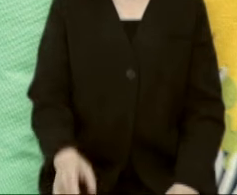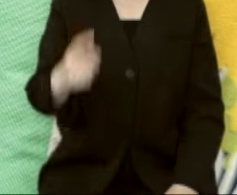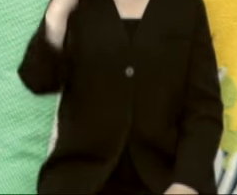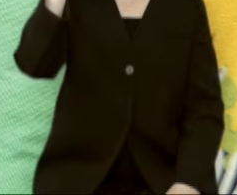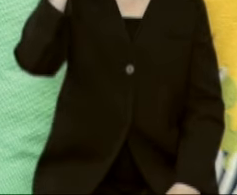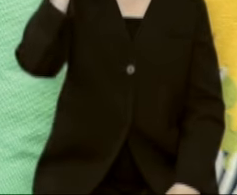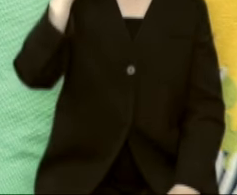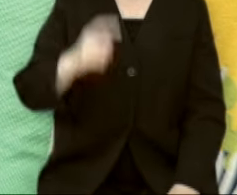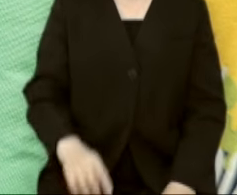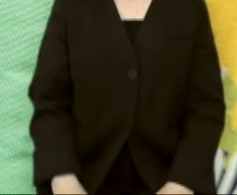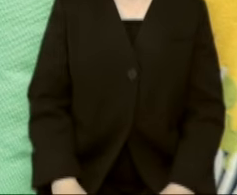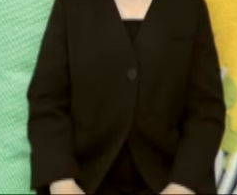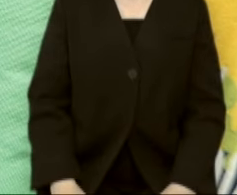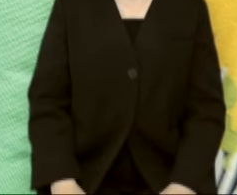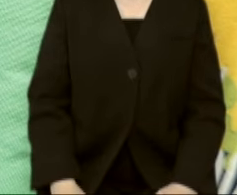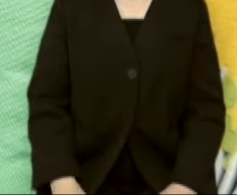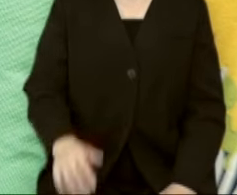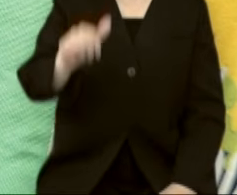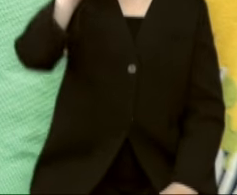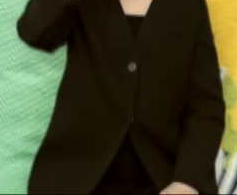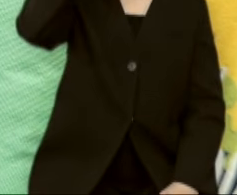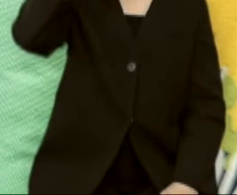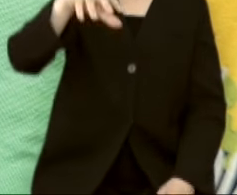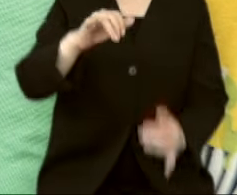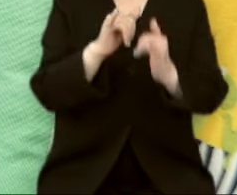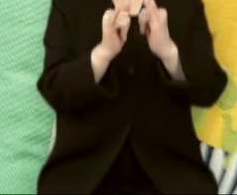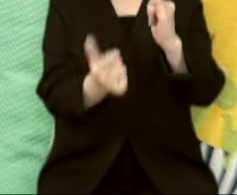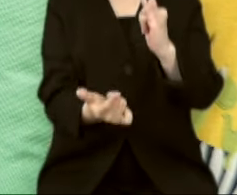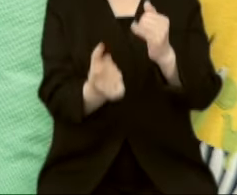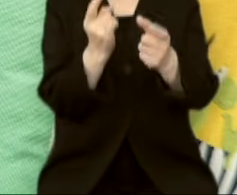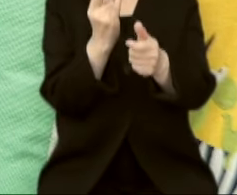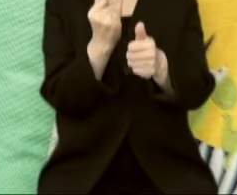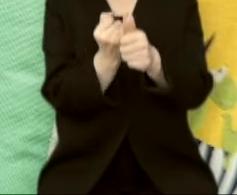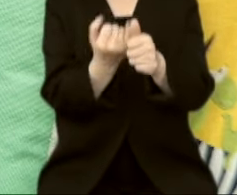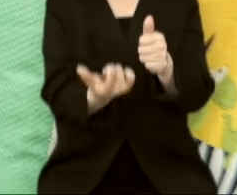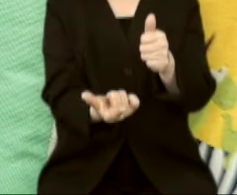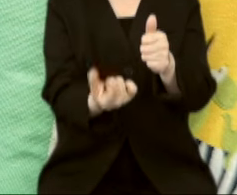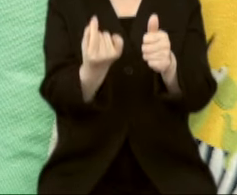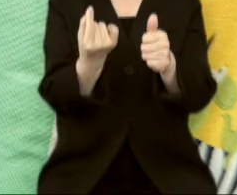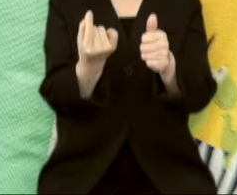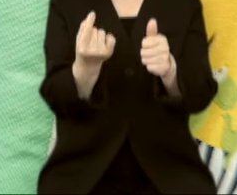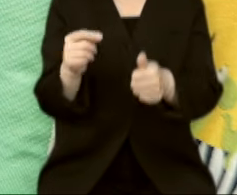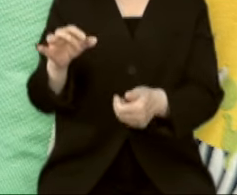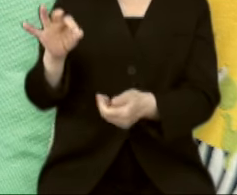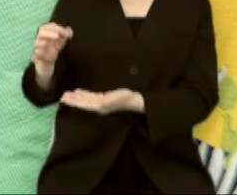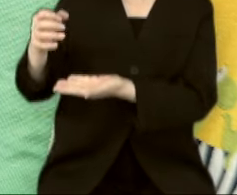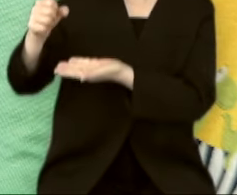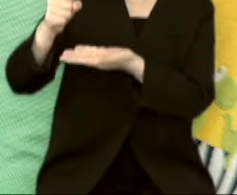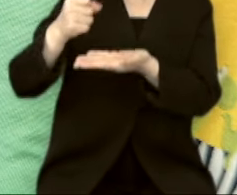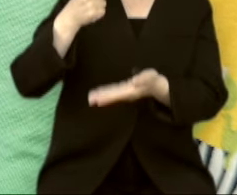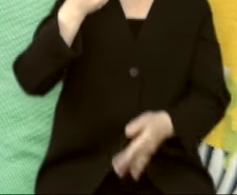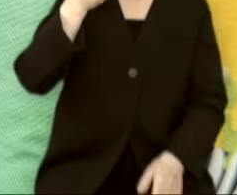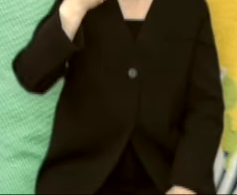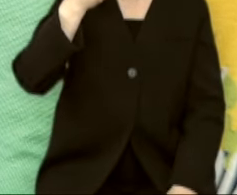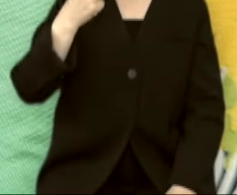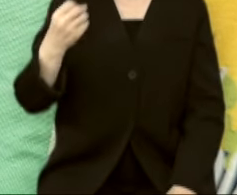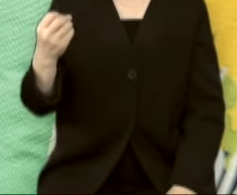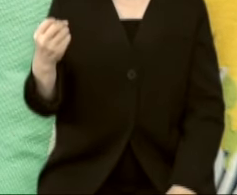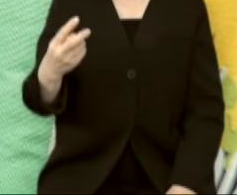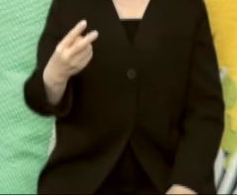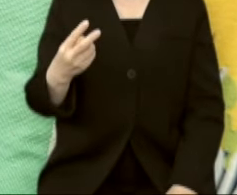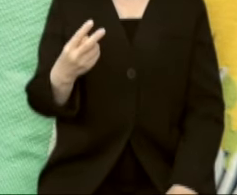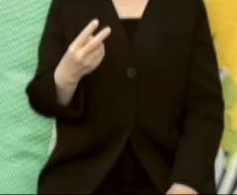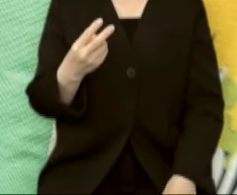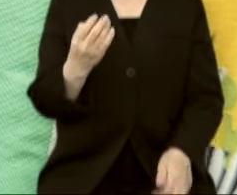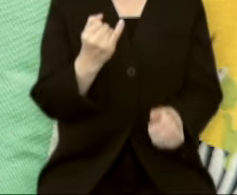네. 인도에는 많은 그 사람들이 결혼을 일찍 하는데 네. 지참금을 많이 가져가지 못하거나